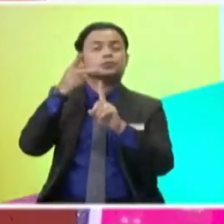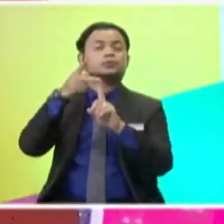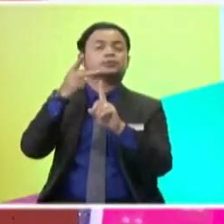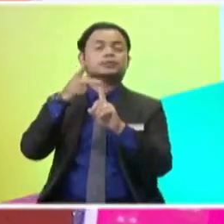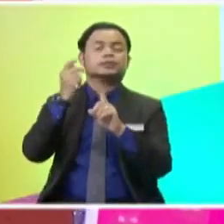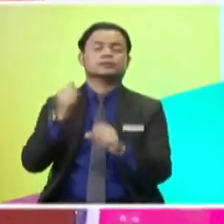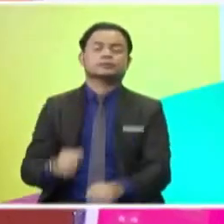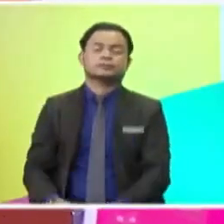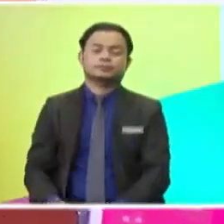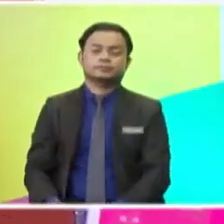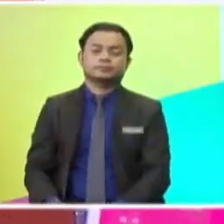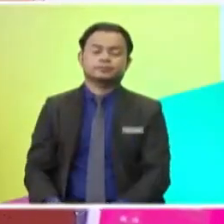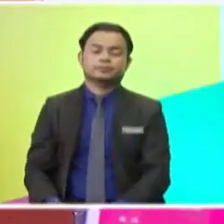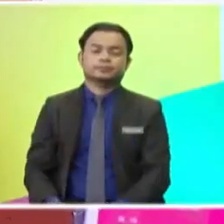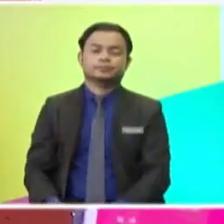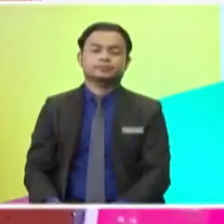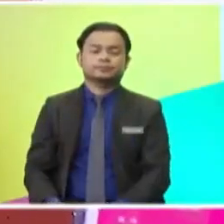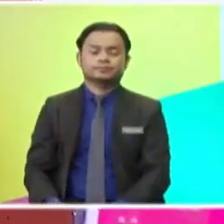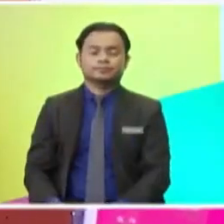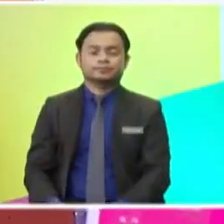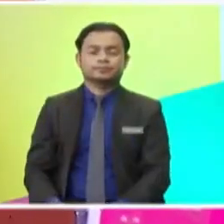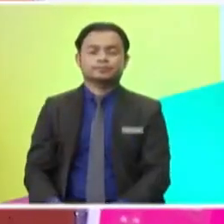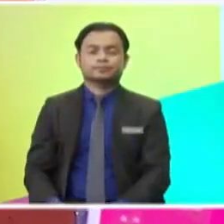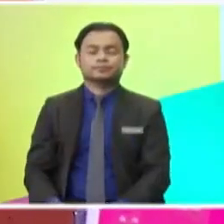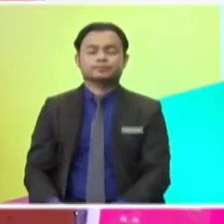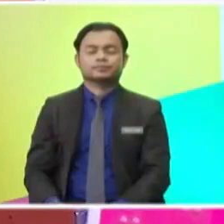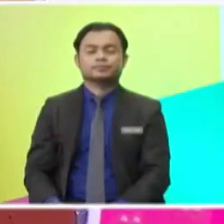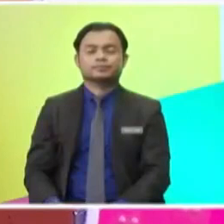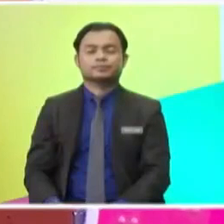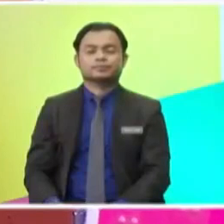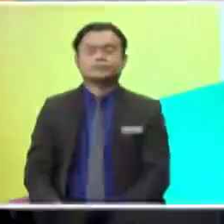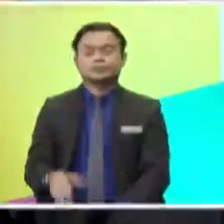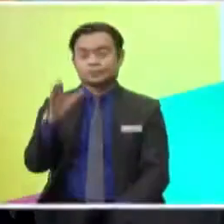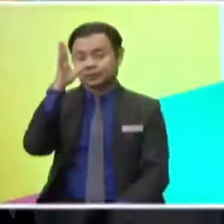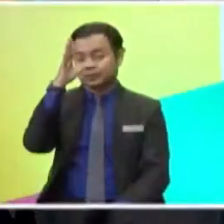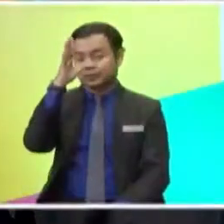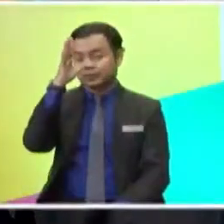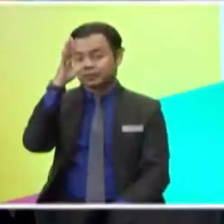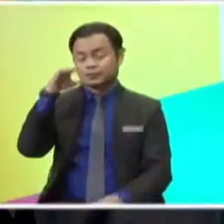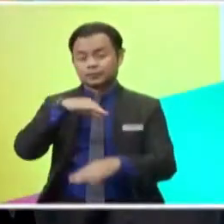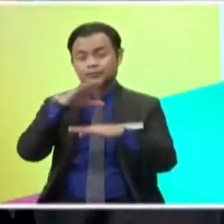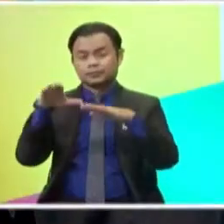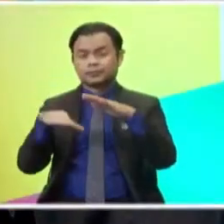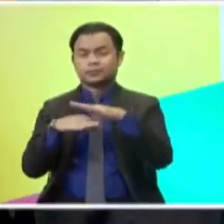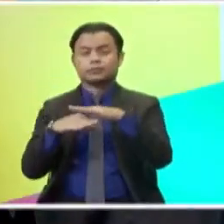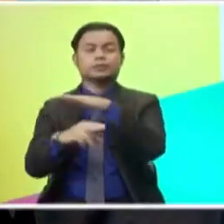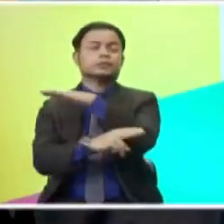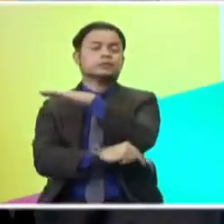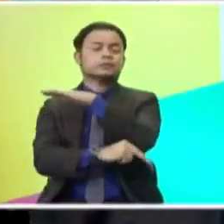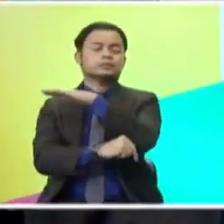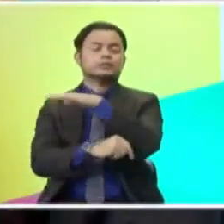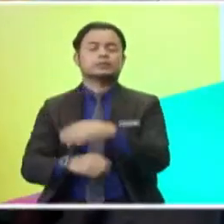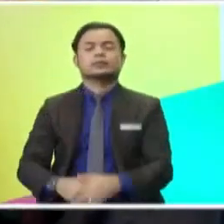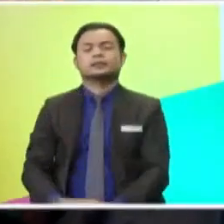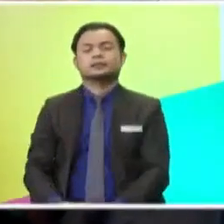ya. Okey, ingat ya, kedudukan Pulau Pinang terletak di bawah Kedah. Okey, Melaka terletak di bawah negeri 9.